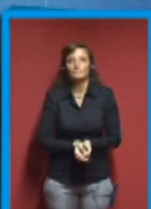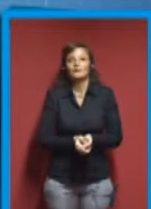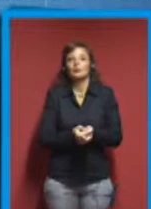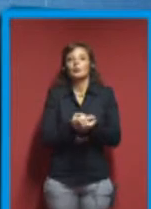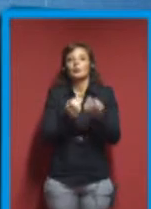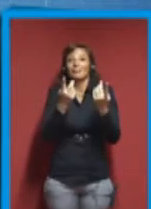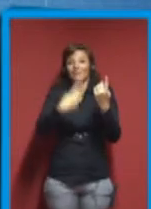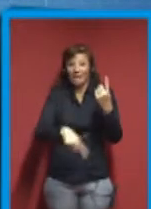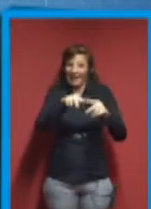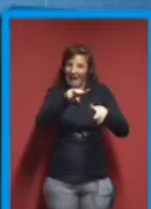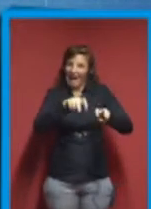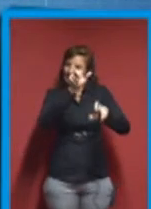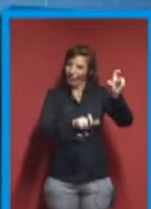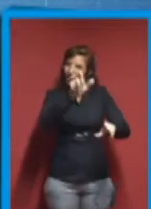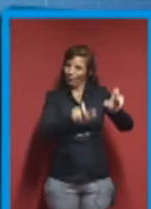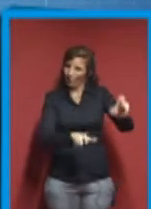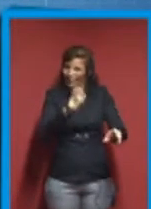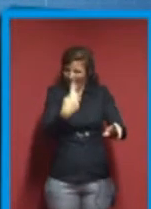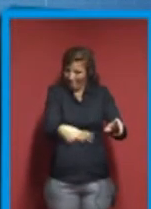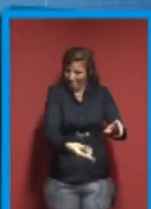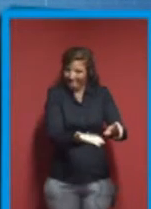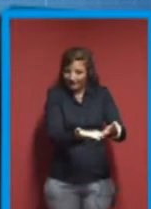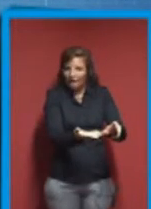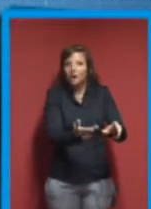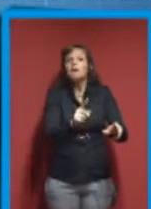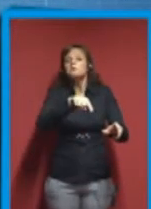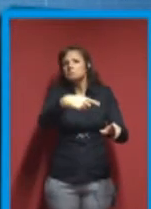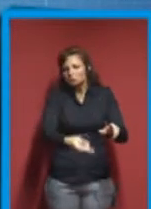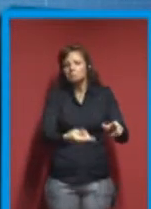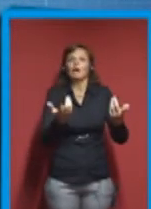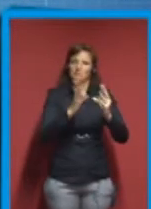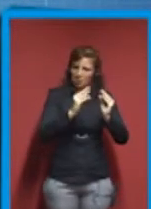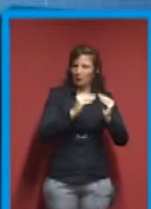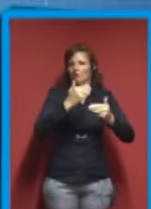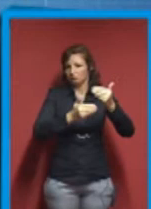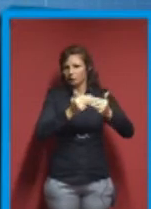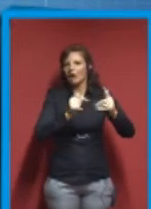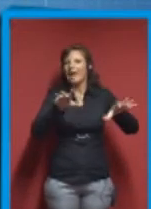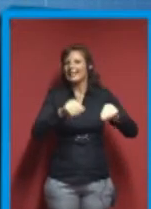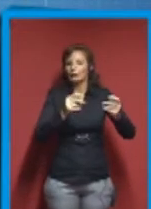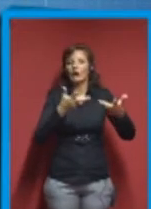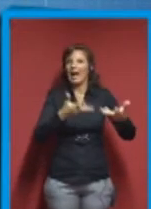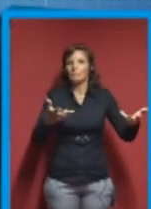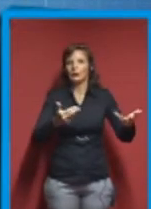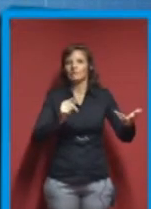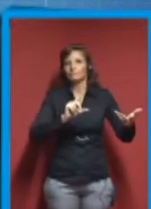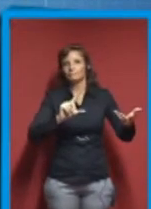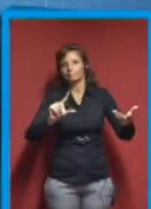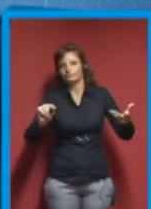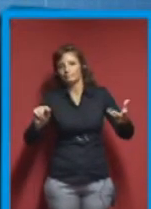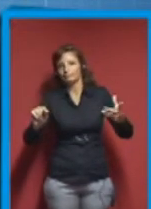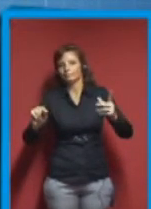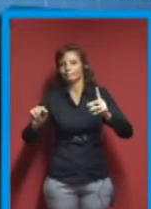Questi agricoltori poi hanno cominciato a andare via dalle campagne e si